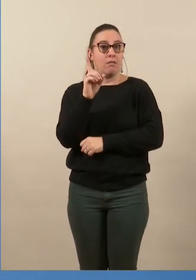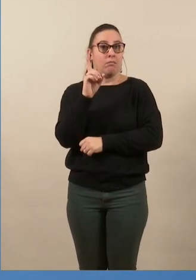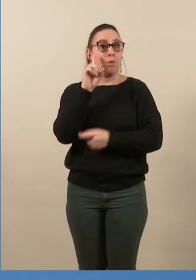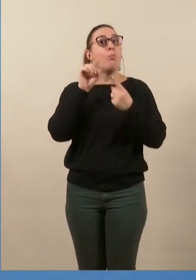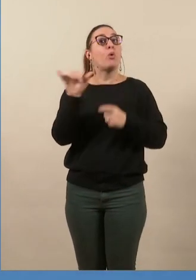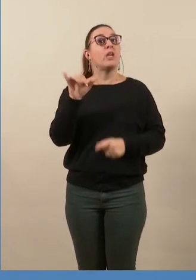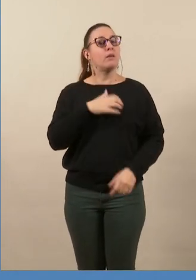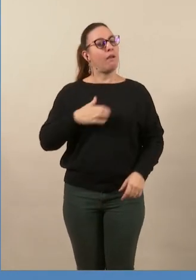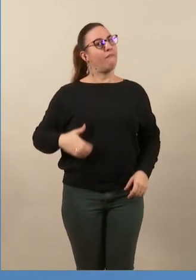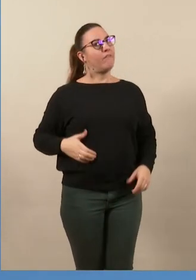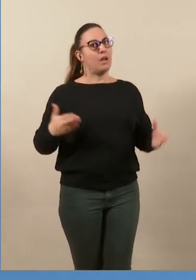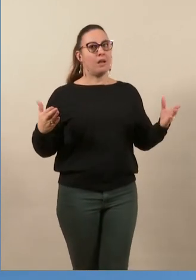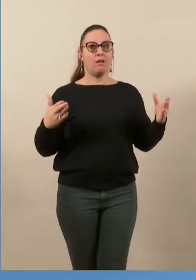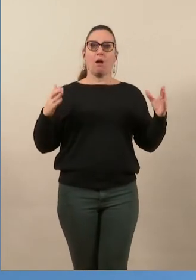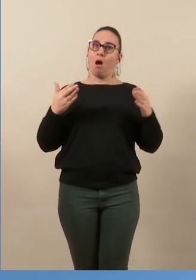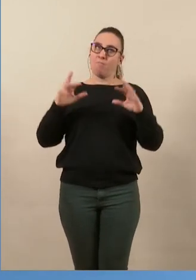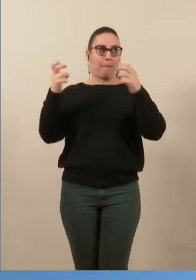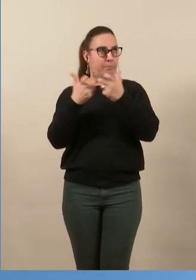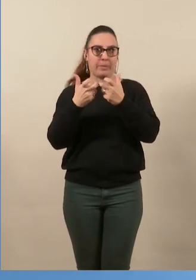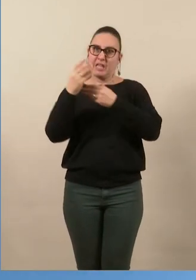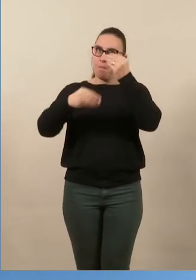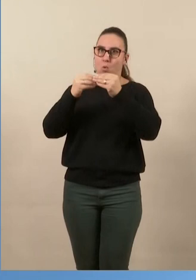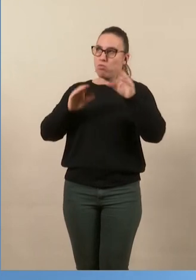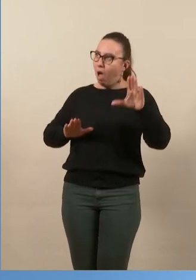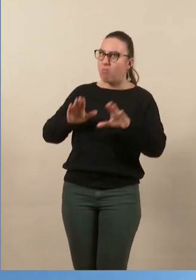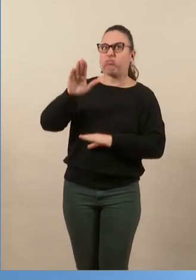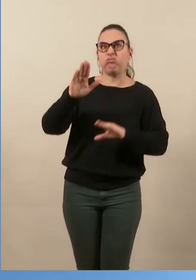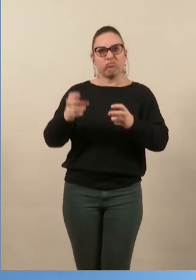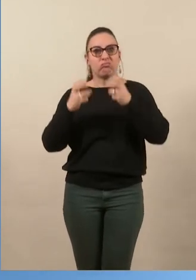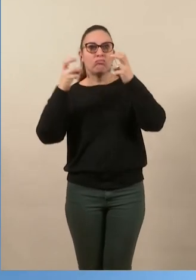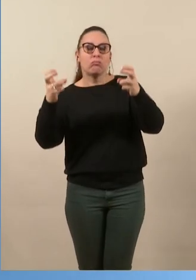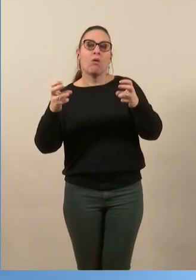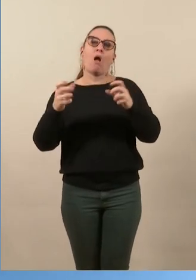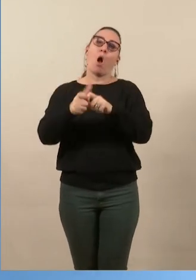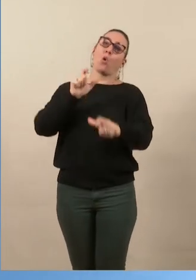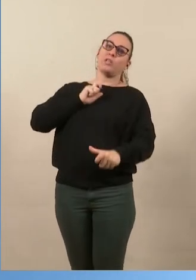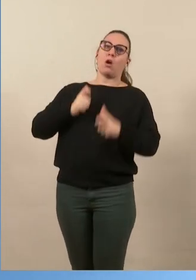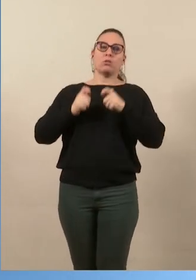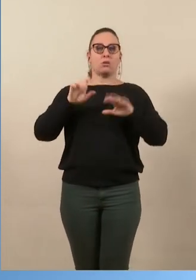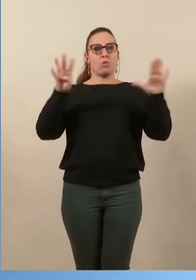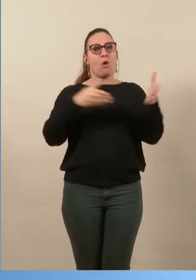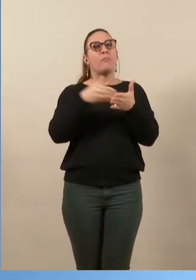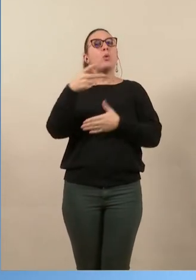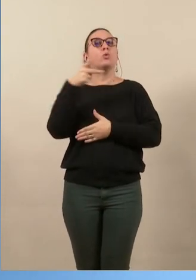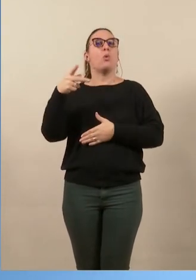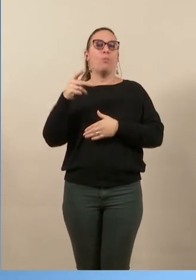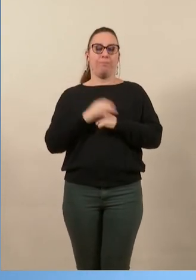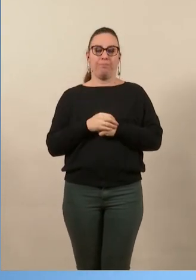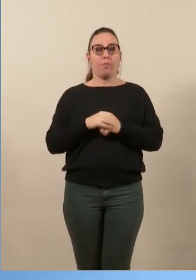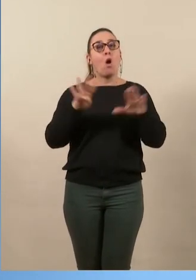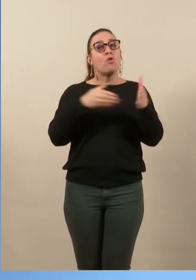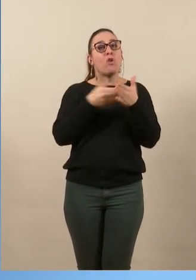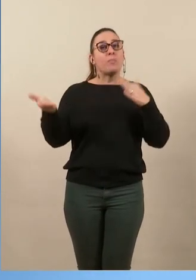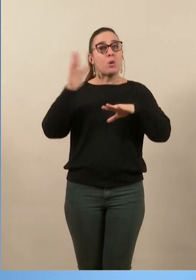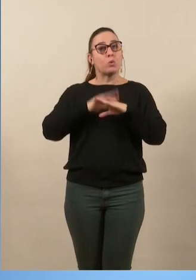ville par l'inflation dont l'impact est estimé sur la ville de Grenoble à 9 millions d'euros 9 millions donc sur